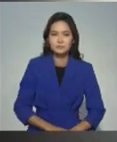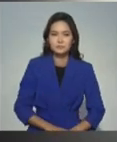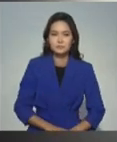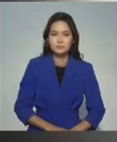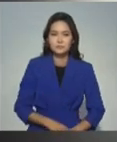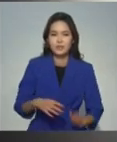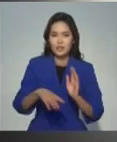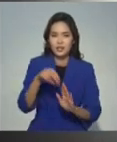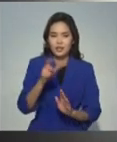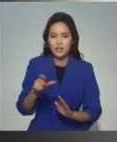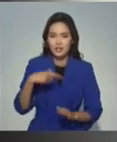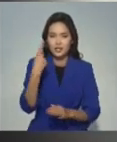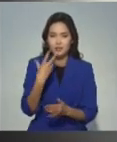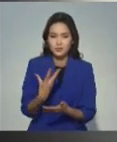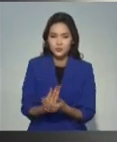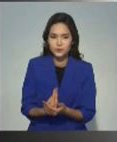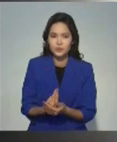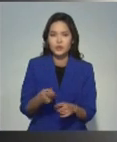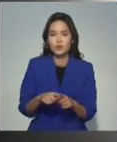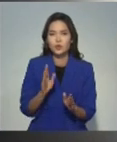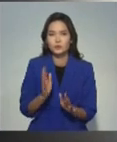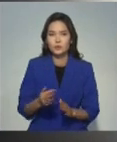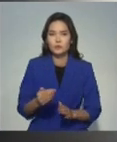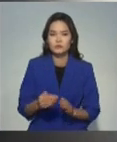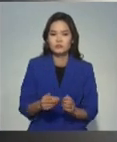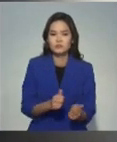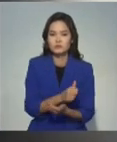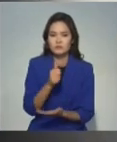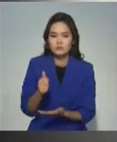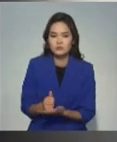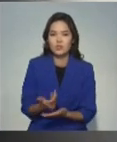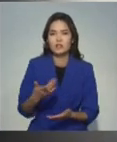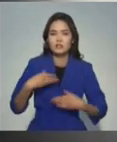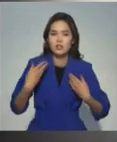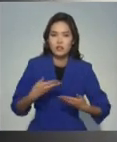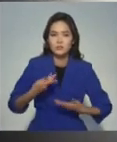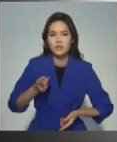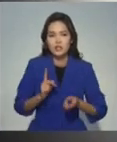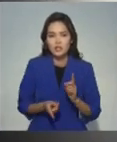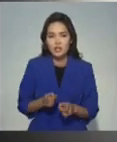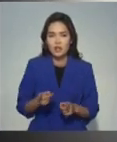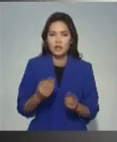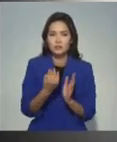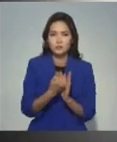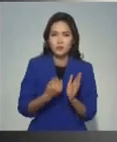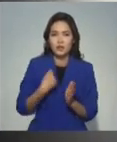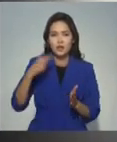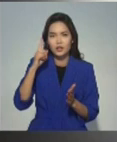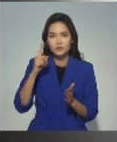видеть кандидатов из числа тех, которые выдвинулись по одномандатным территориальным округам. Ну и надеюсь,